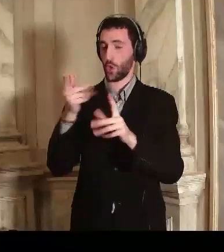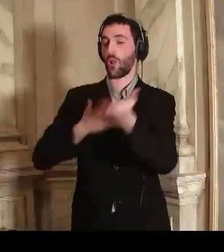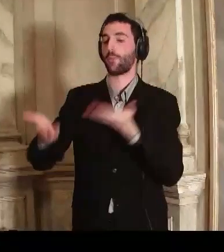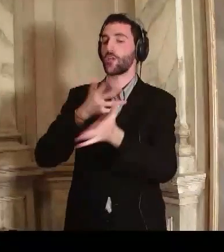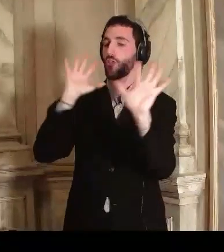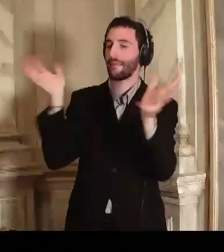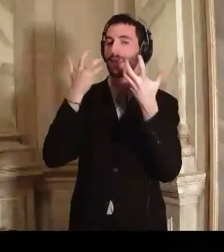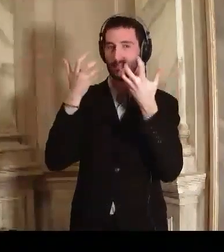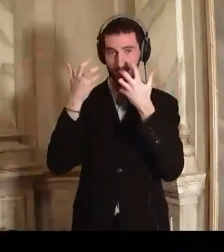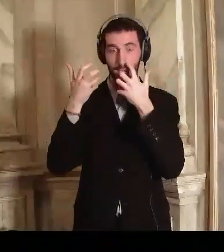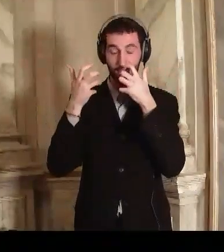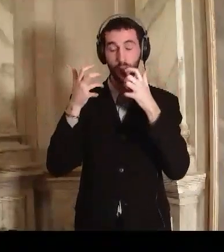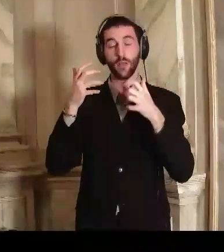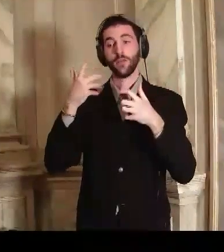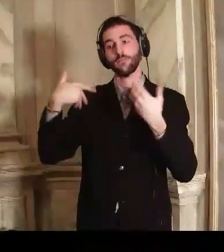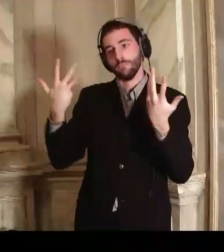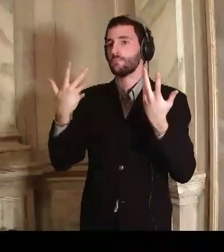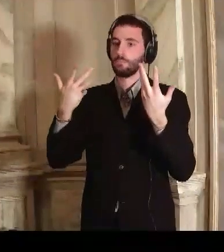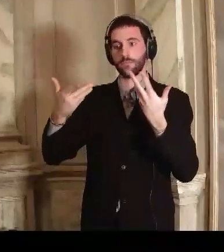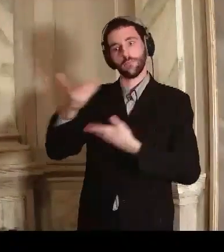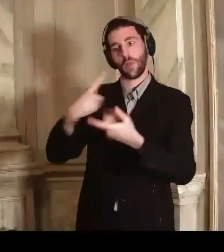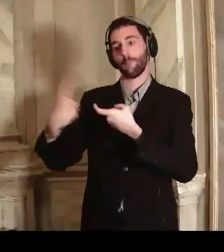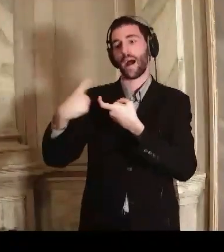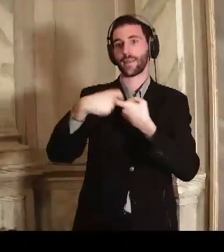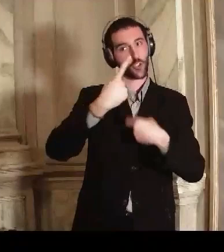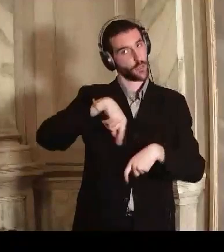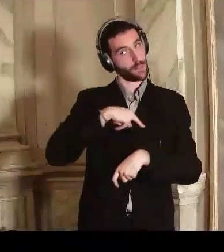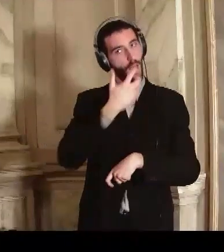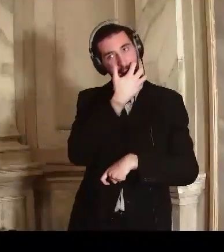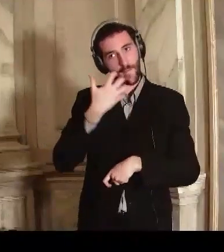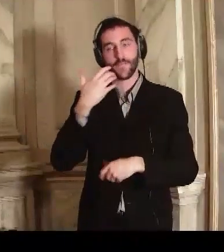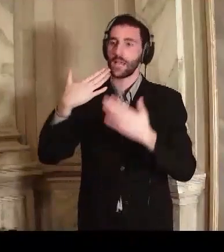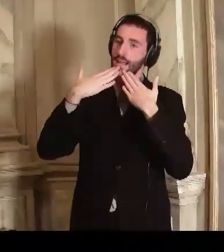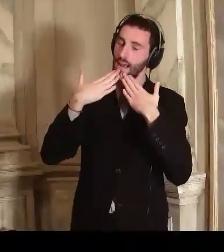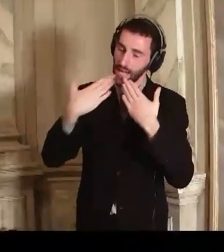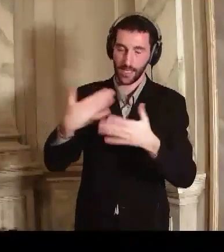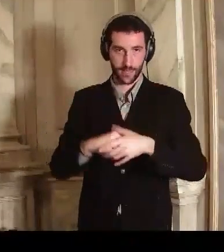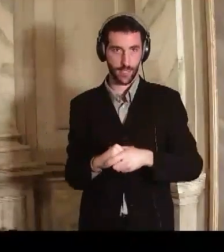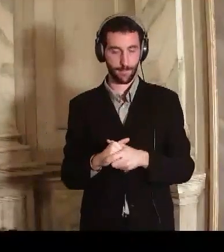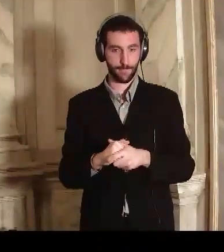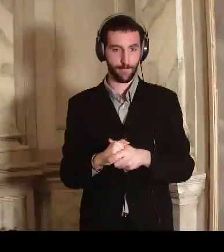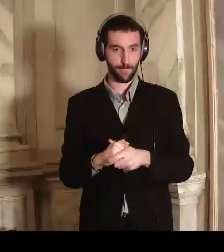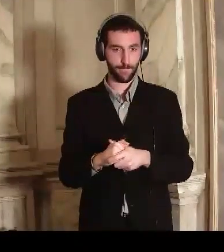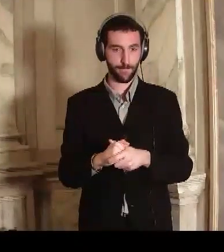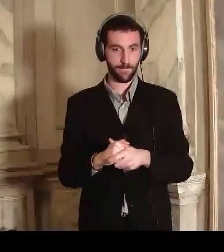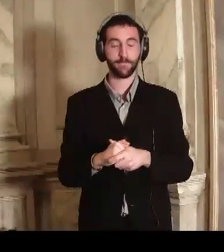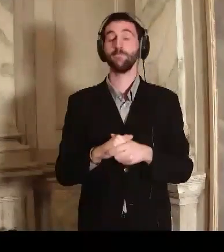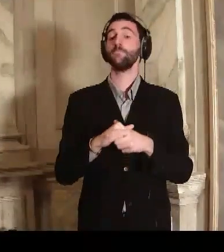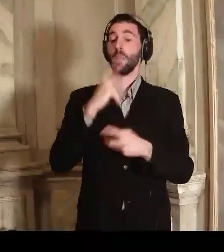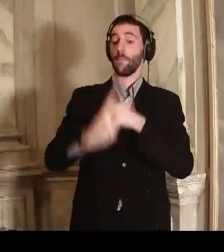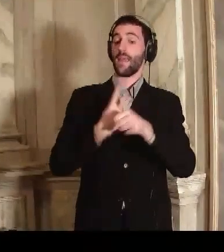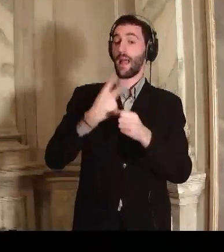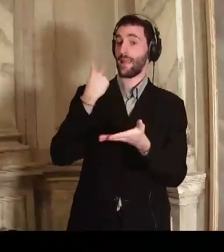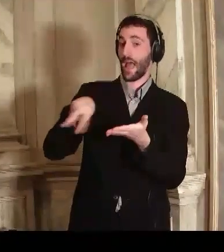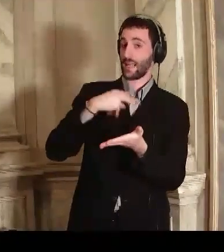una partnership speciale che apprezziamo. Grazie per essere andati oltre. La nostra Biennale Danza Altered States vi